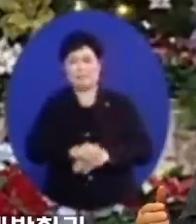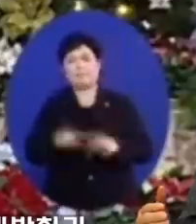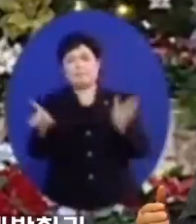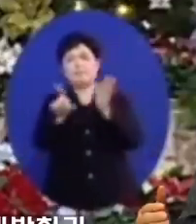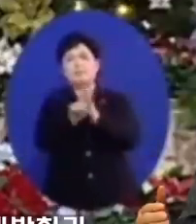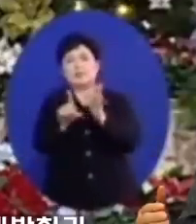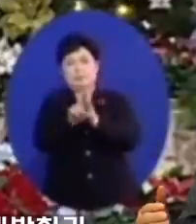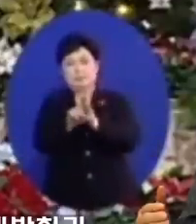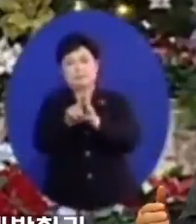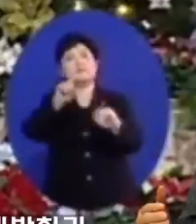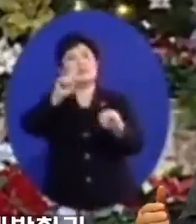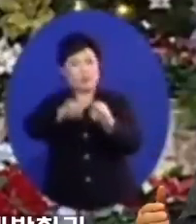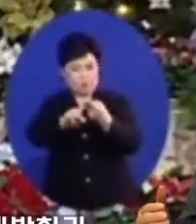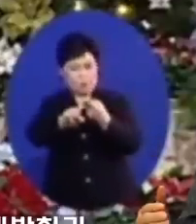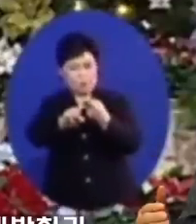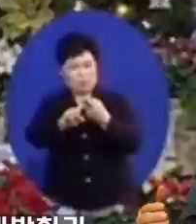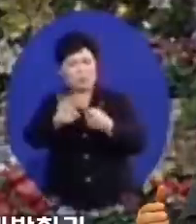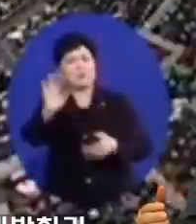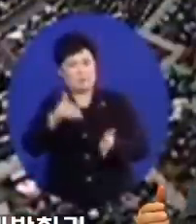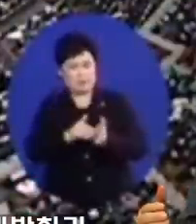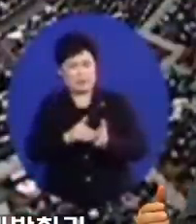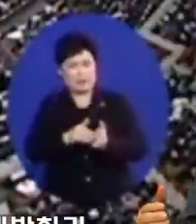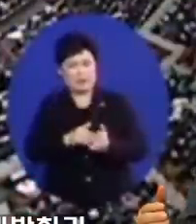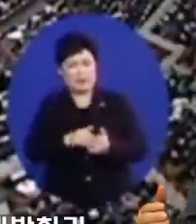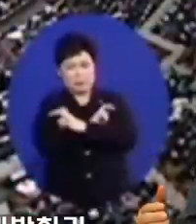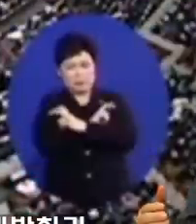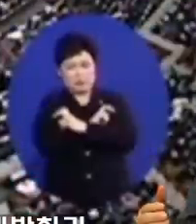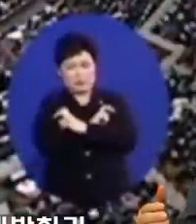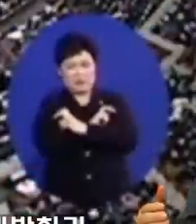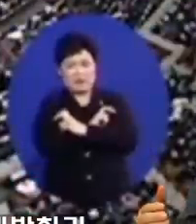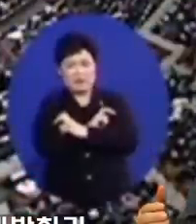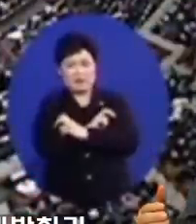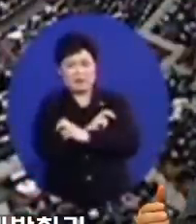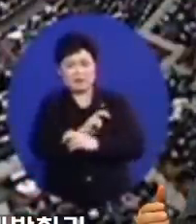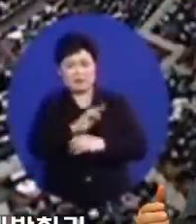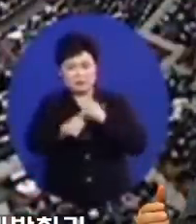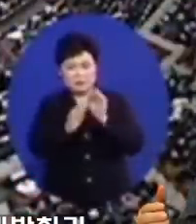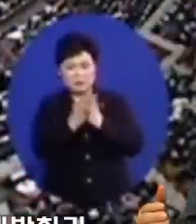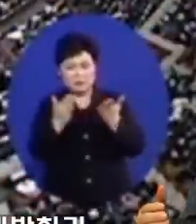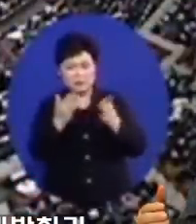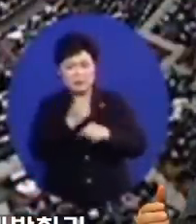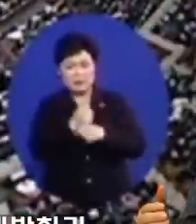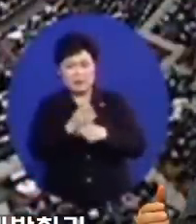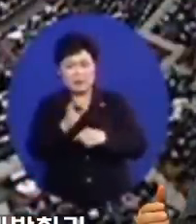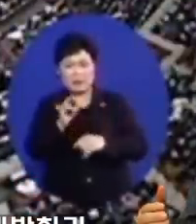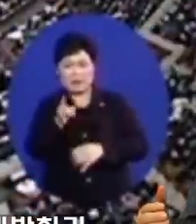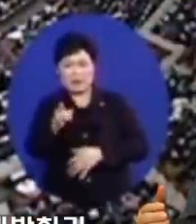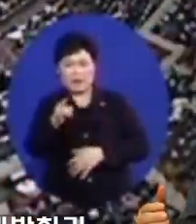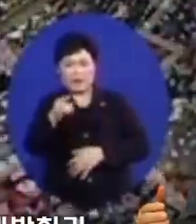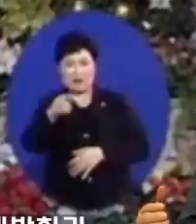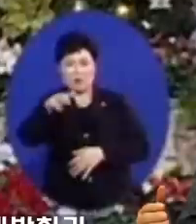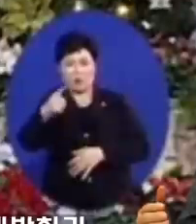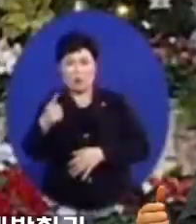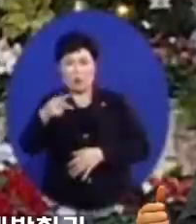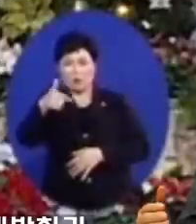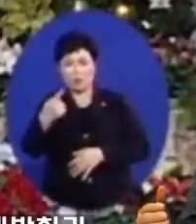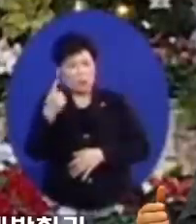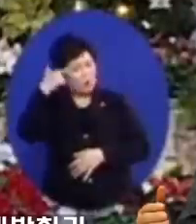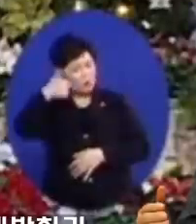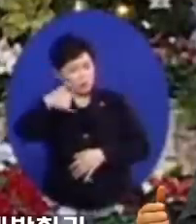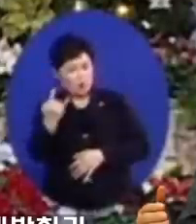믿음에 따라 그렇게 되는 것입니다. 오스트라리아의 신경의학자 에코노모 박사의 연구에 의하면 사람의